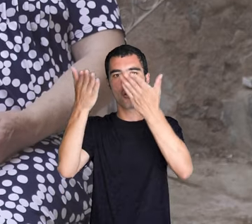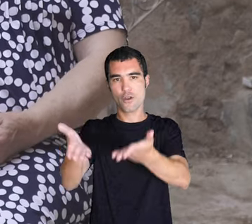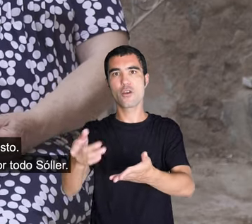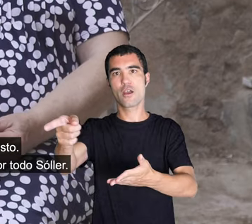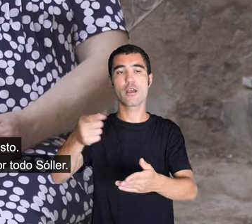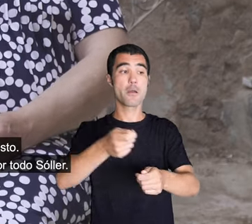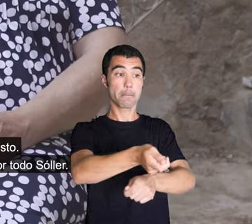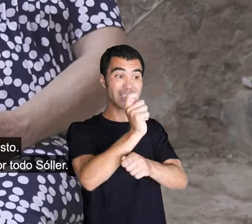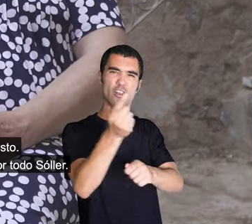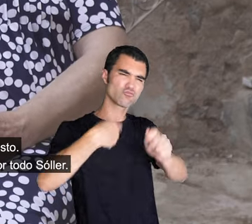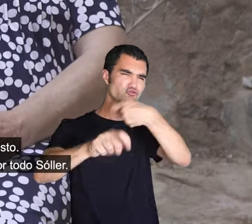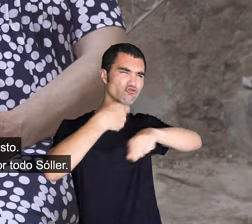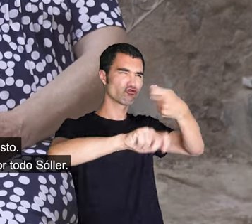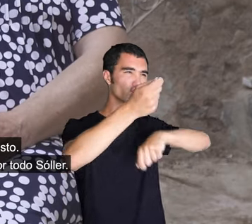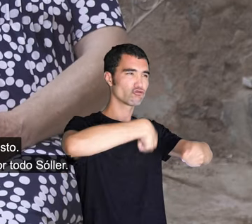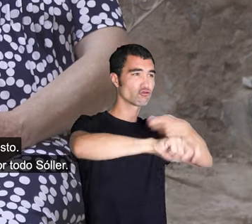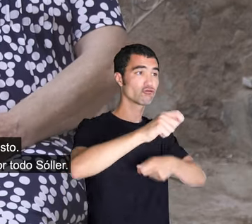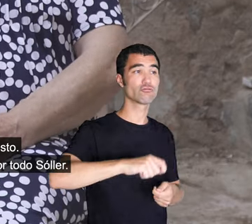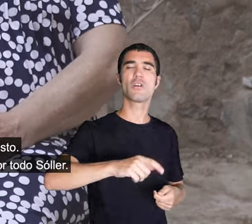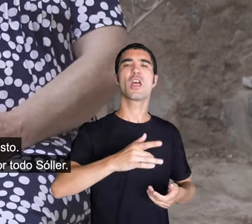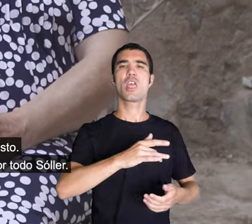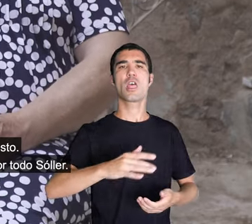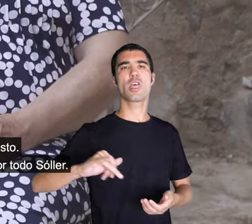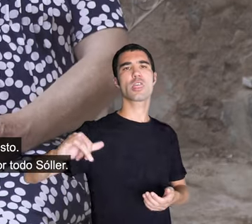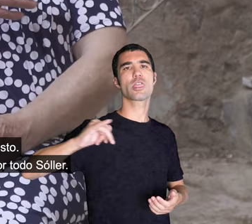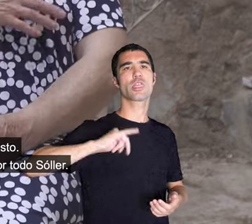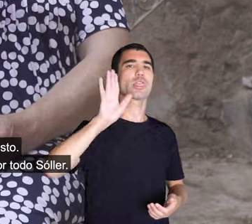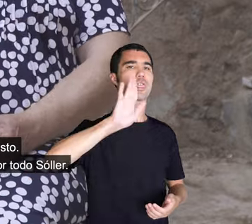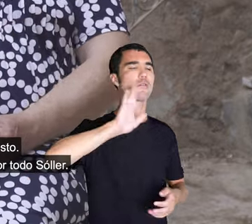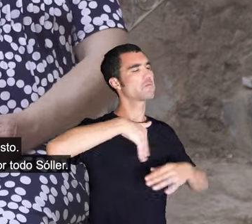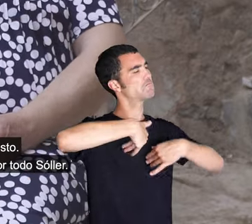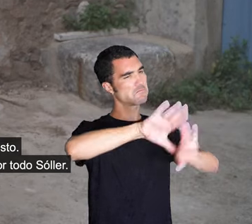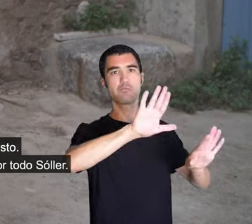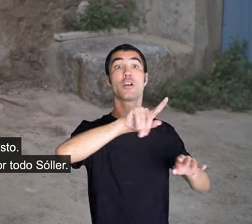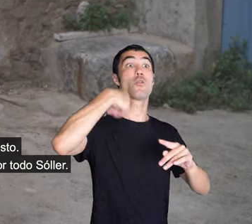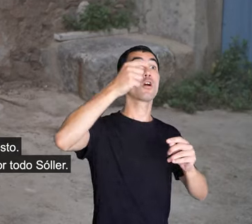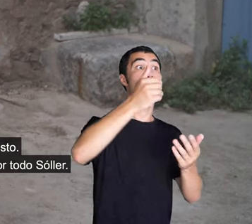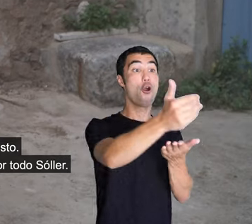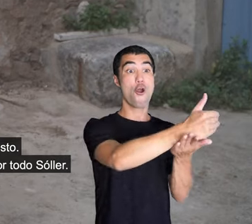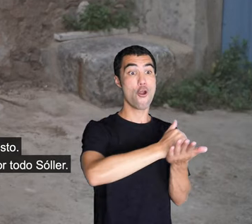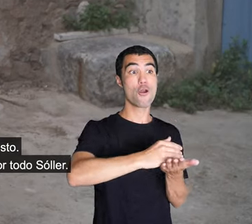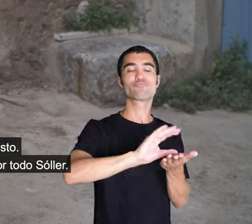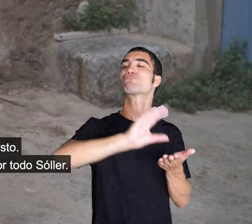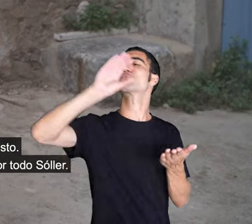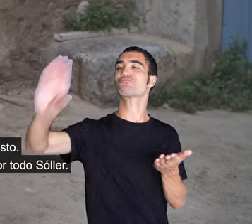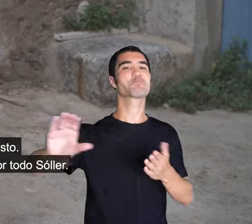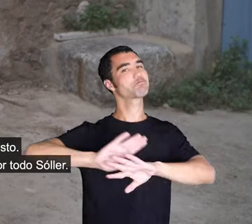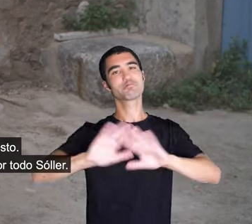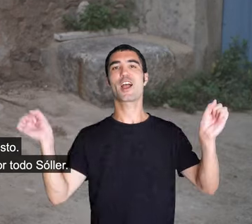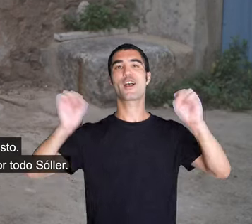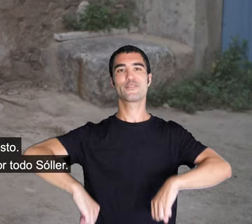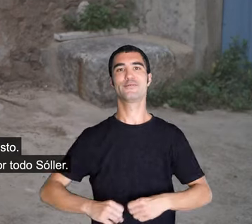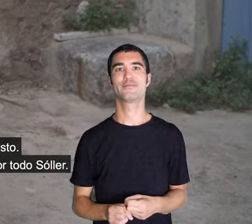tots els pescadors. quan venies a temporada bona, doncs m'ho anàvem, i pagàvem tot això. Su pare va venir la Puríssima